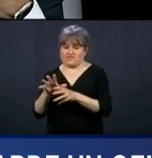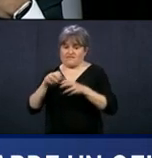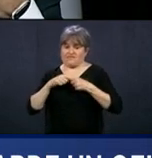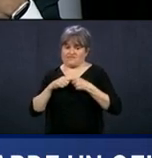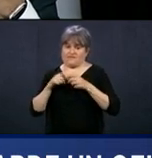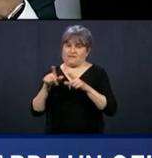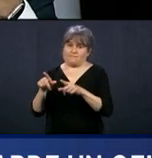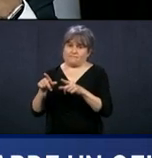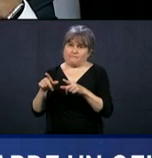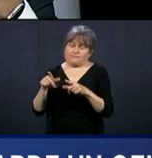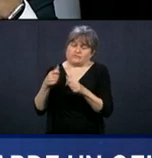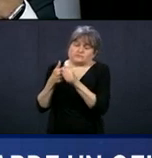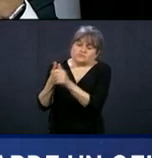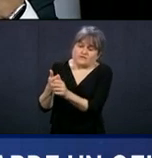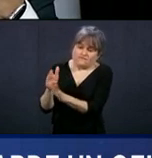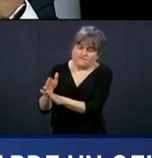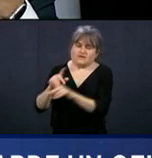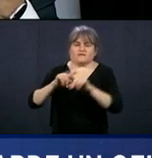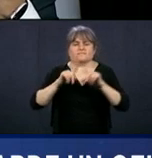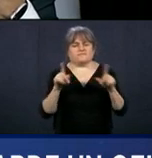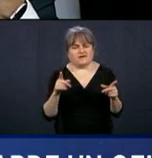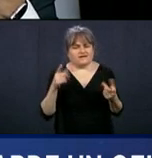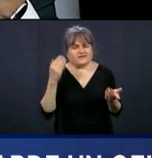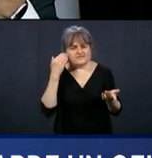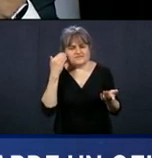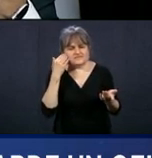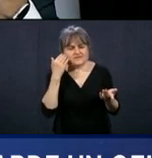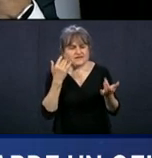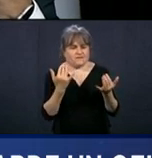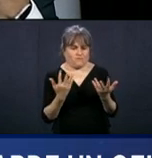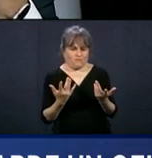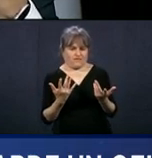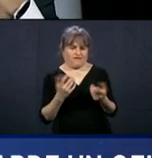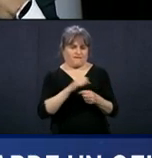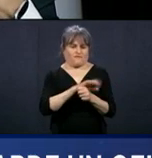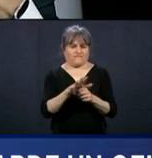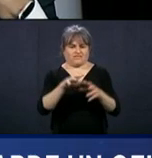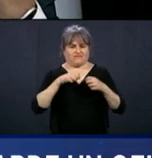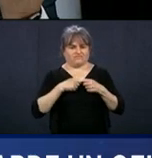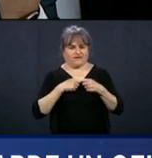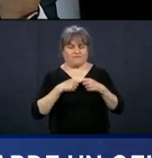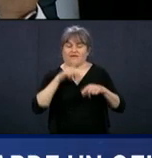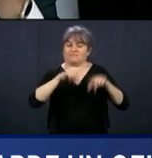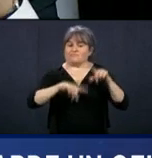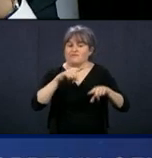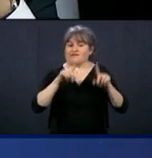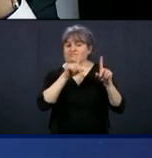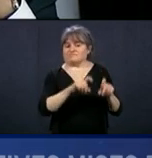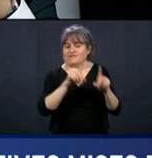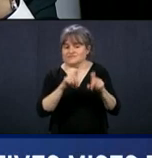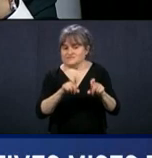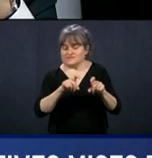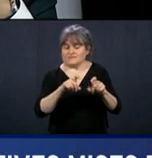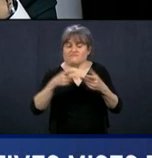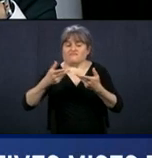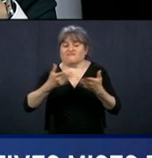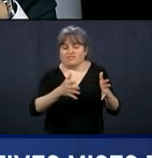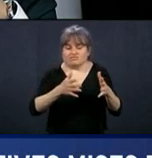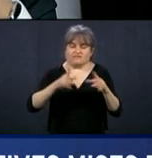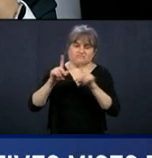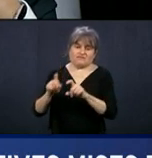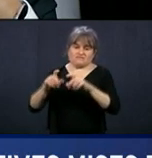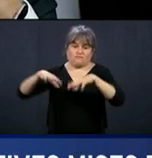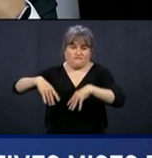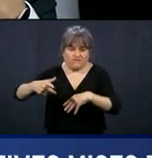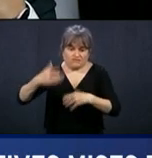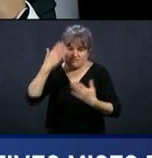ça peut être un choix qui est fait, mais vous savez que le nombre de cas va dépendre de la quantité de tests qu'on va faire, hein, même des cas symptomatiques ou pas. Moi, je pense que le critère